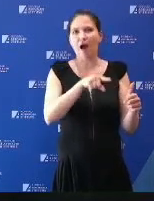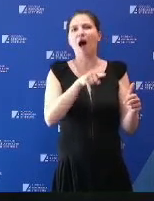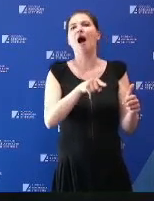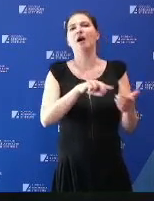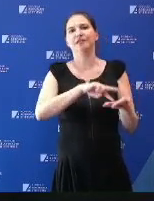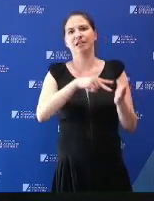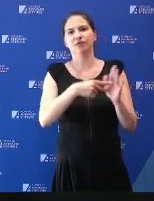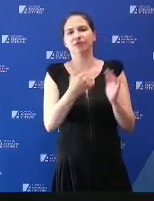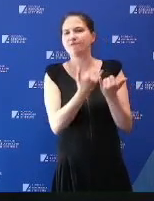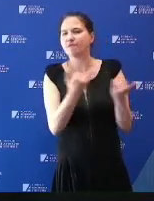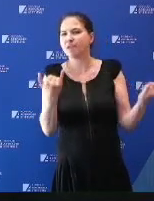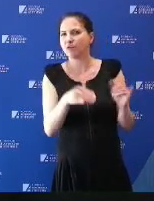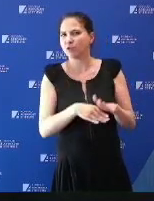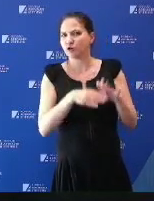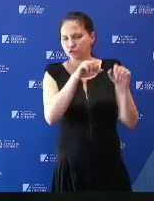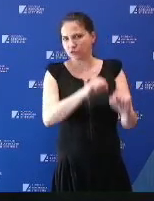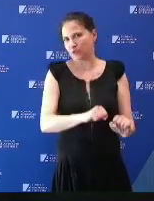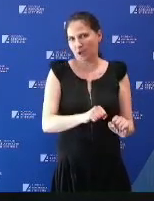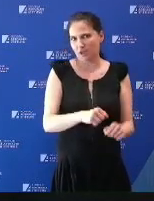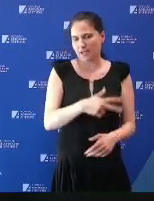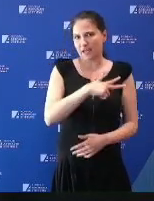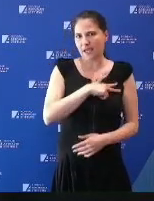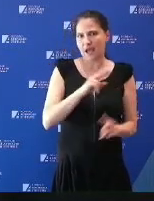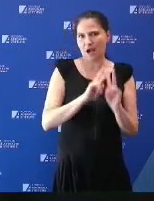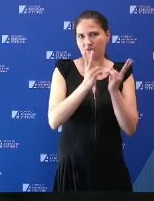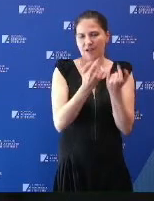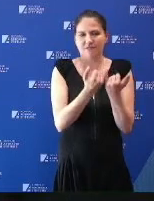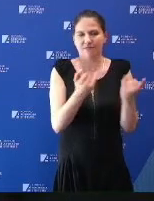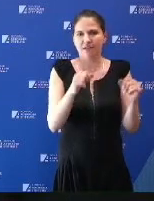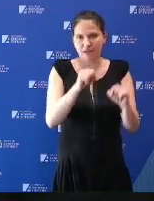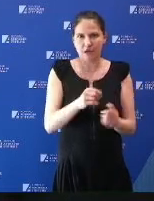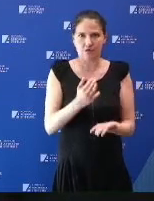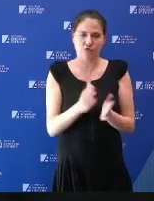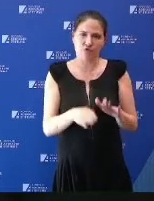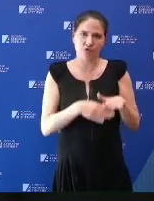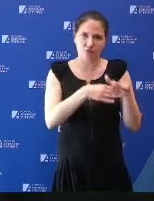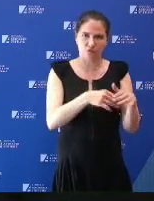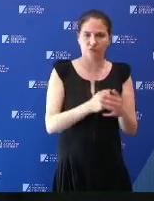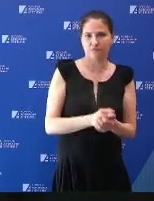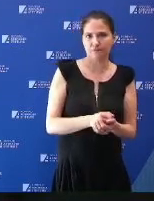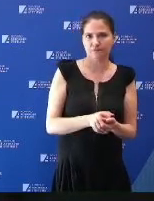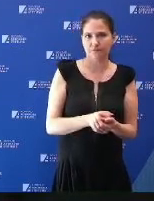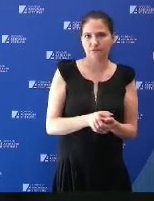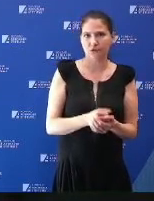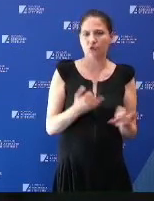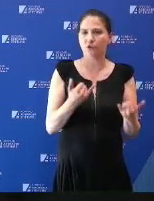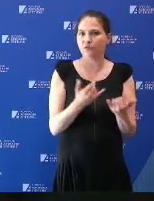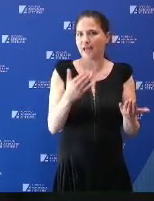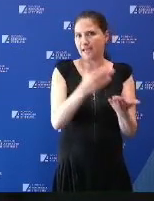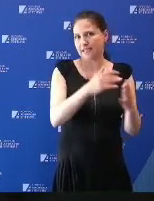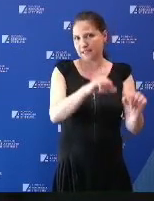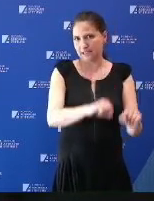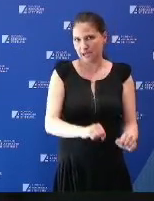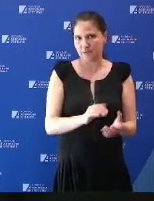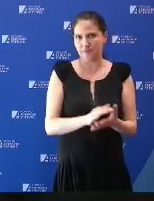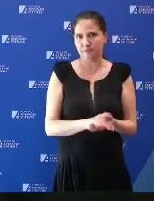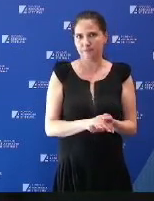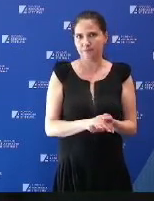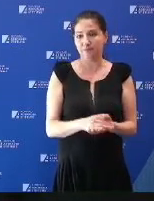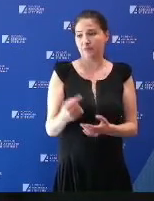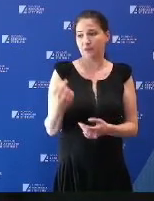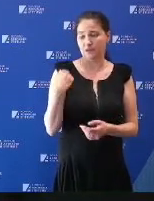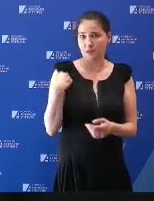wirklich in der realen Anwendung bringen und wie können wir sie hier einsetzen. Wir haben jetzt das große Glück